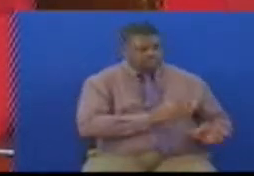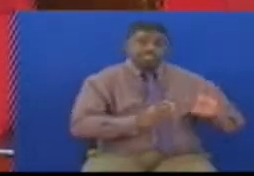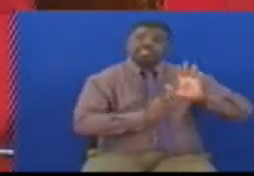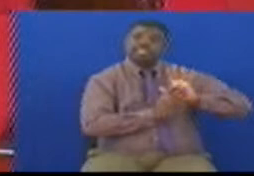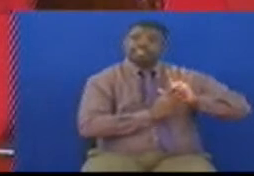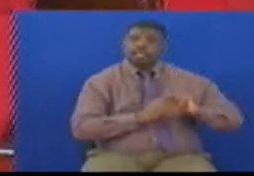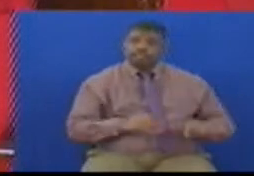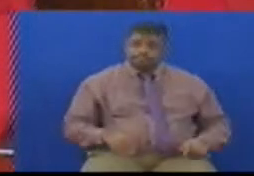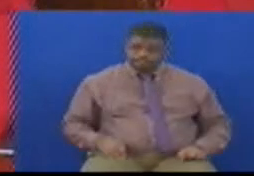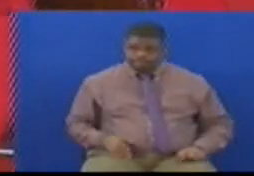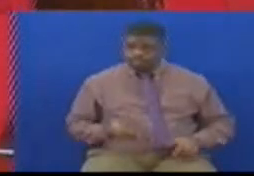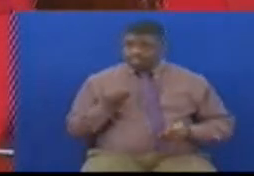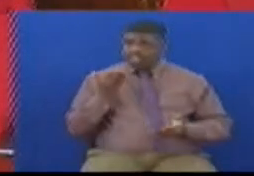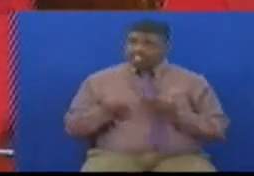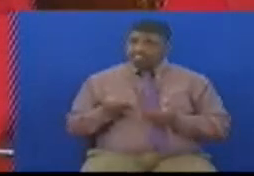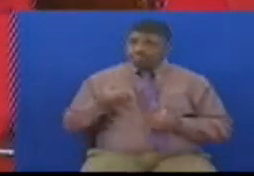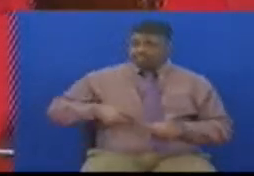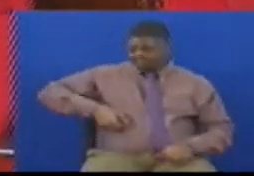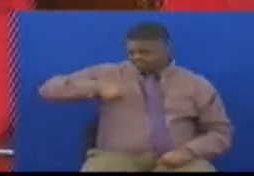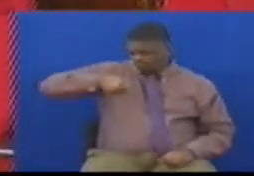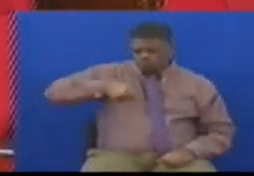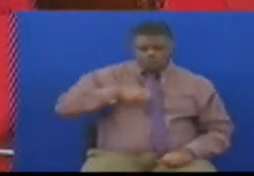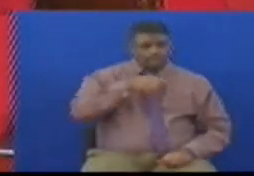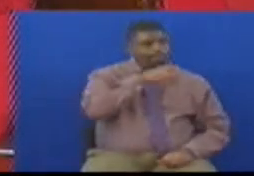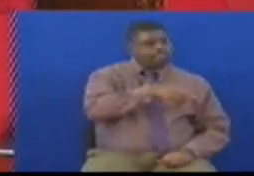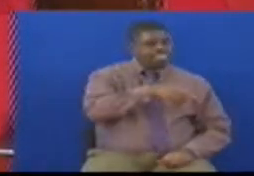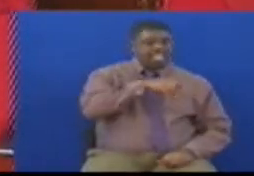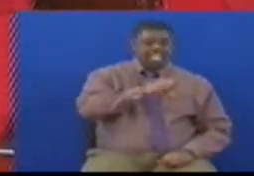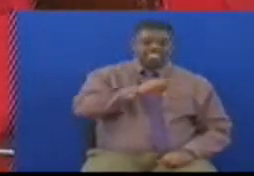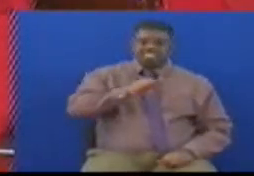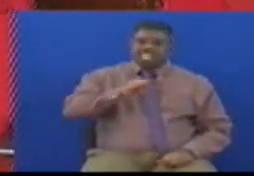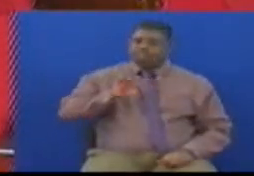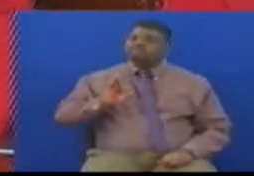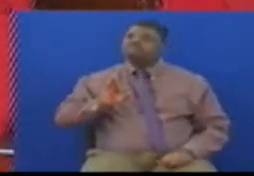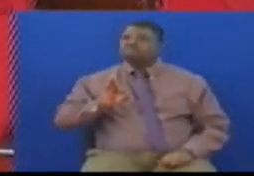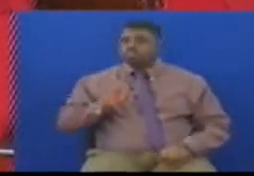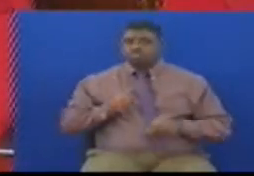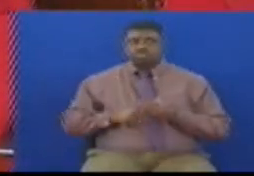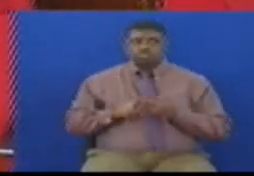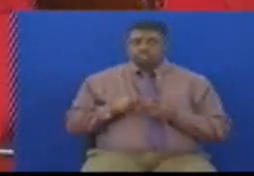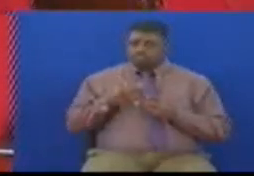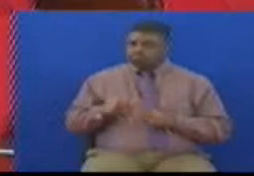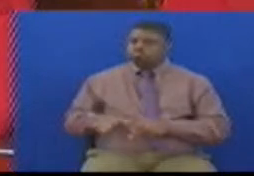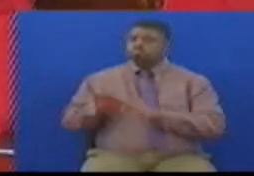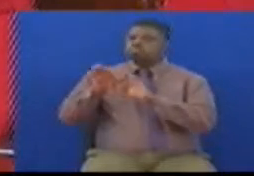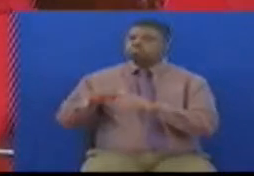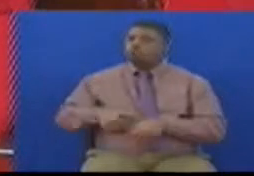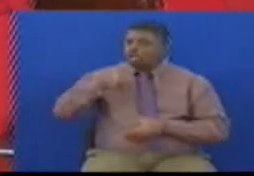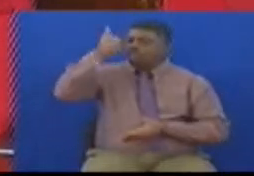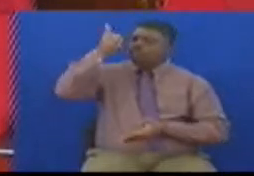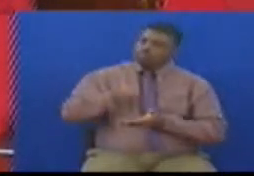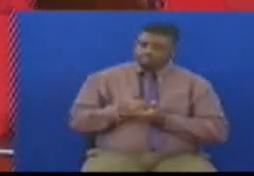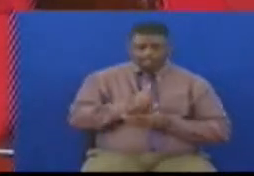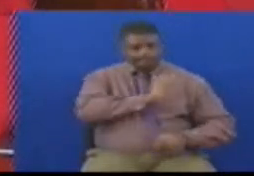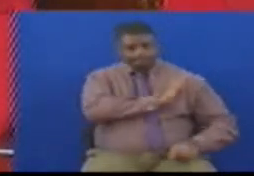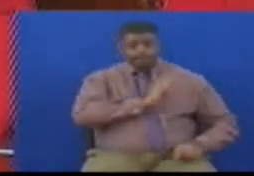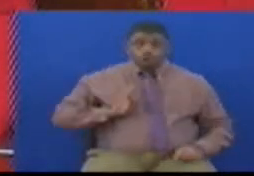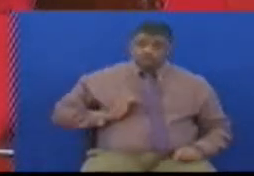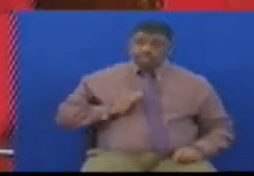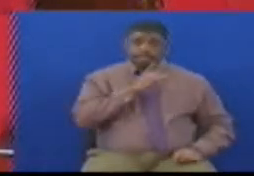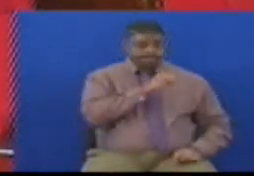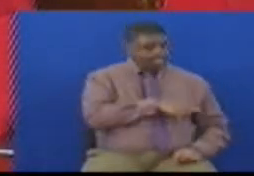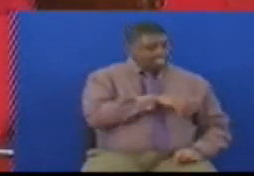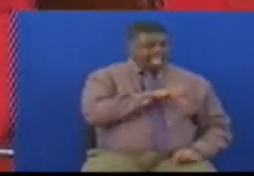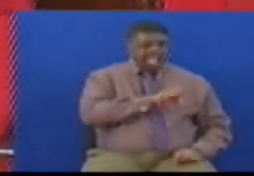tathmini ya hali halisi ya mfuko wa PSSSF. Bunge liazimia kwamba bodi ya PSSSF ihakikishe